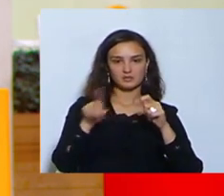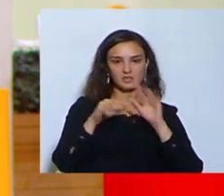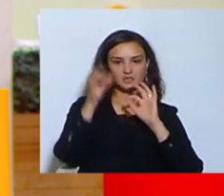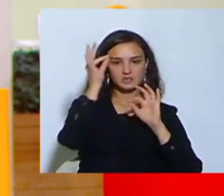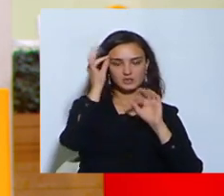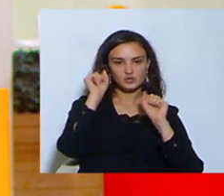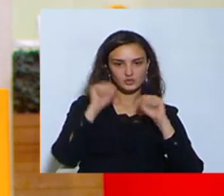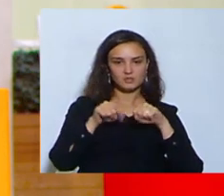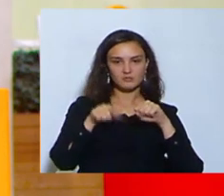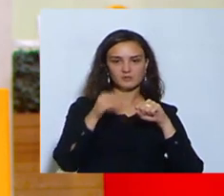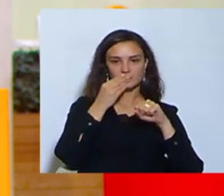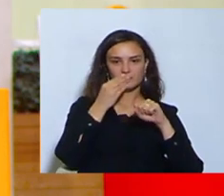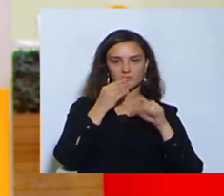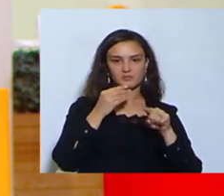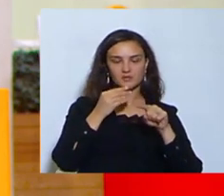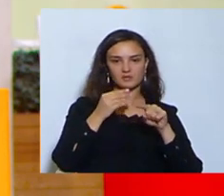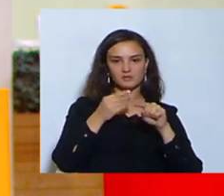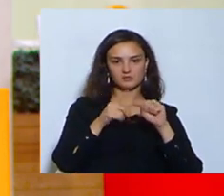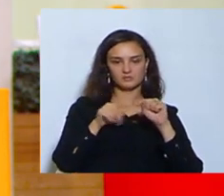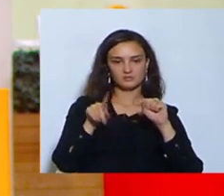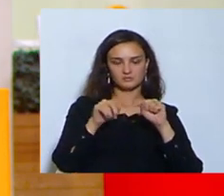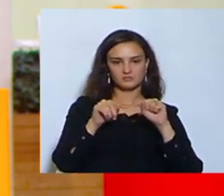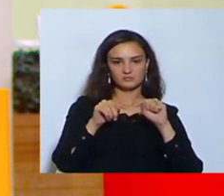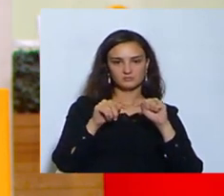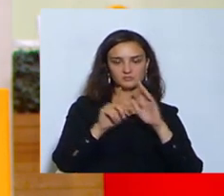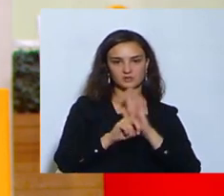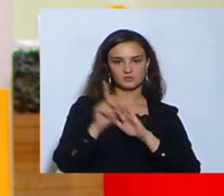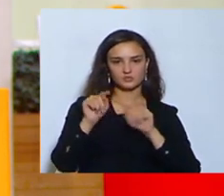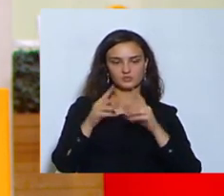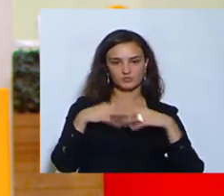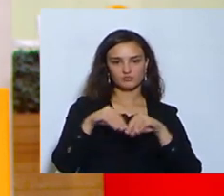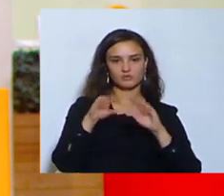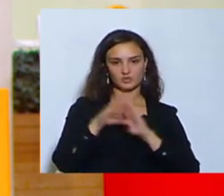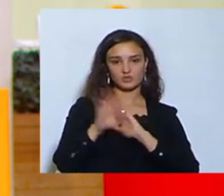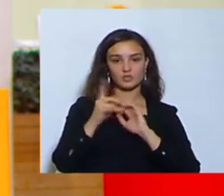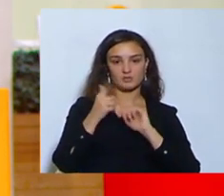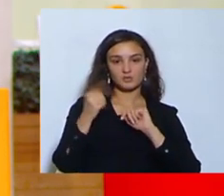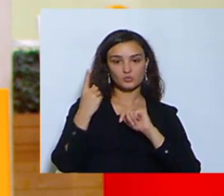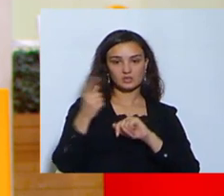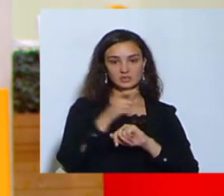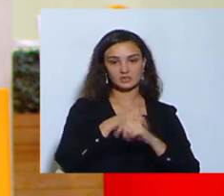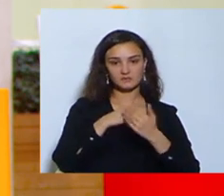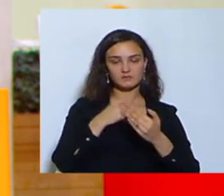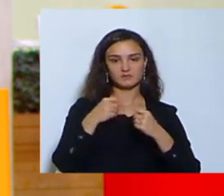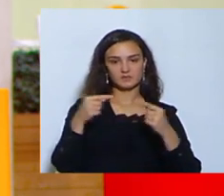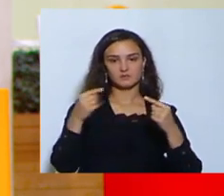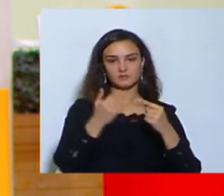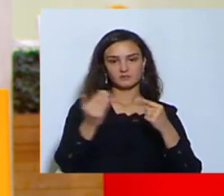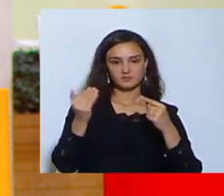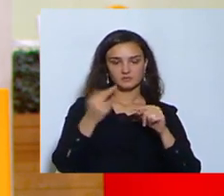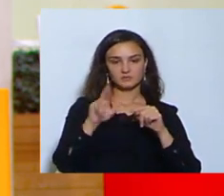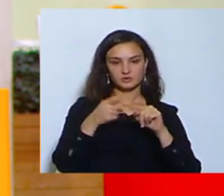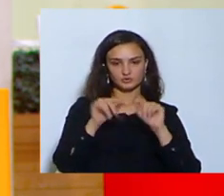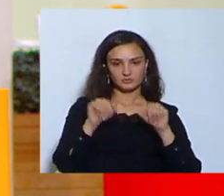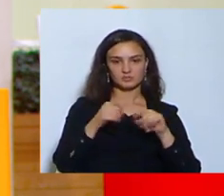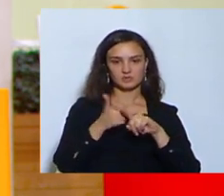გაიხსენეთ. იქნება ეს კვებითი ჩვევა, რომელიც თქვენი დამსახურებით ჩამოყალიბდა ოჯახში, არა მარტო ერთი წევრისათვის, არამედ სხვა წევრებისათვის და ეს